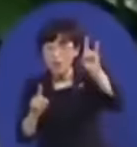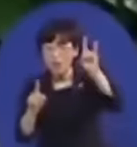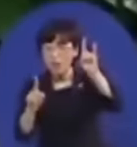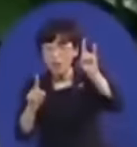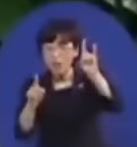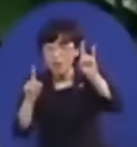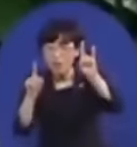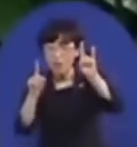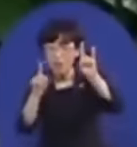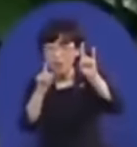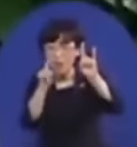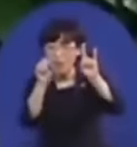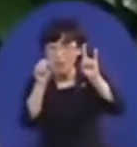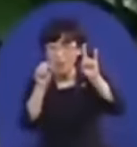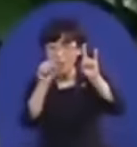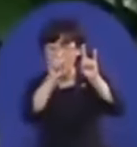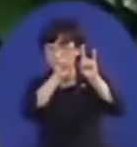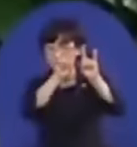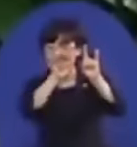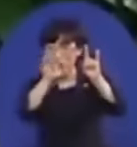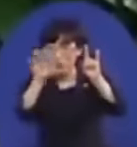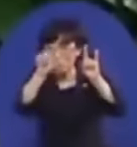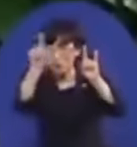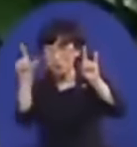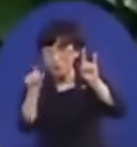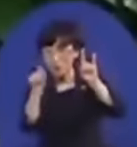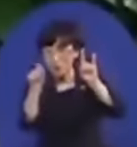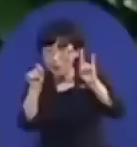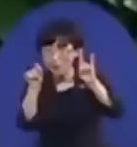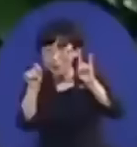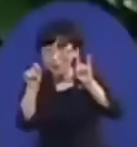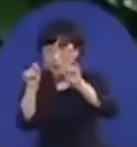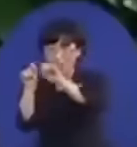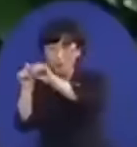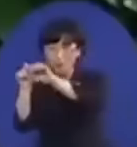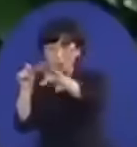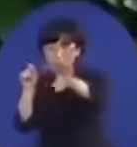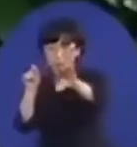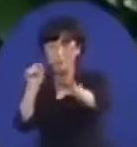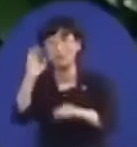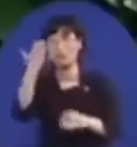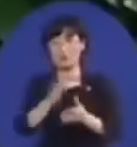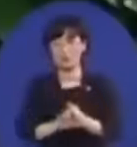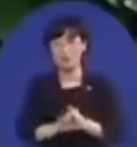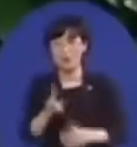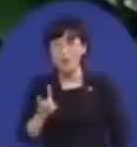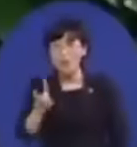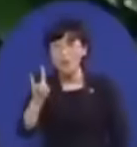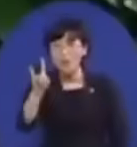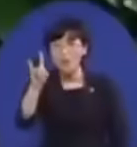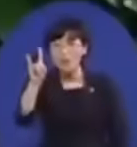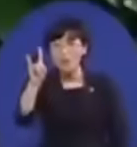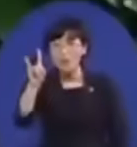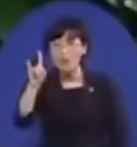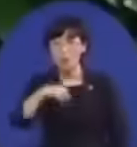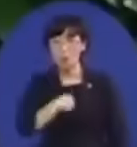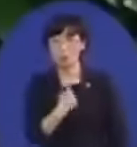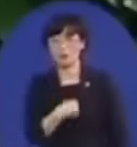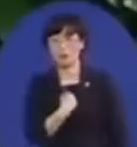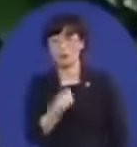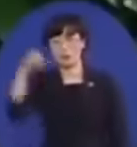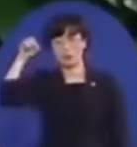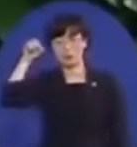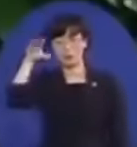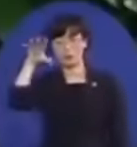해에서 빛을 받아가지고서 비추는 것입니다. 해는 혼자서 빛을